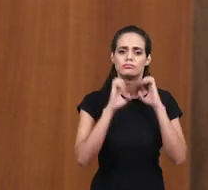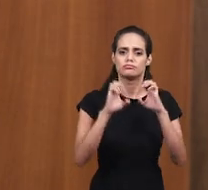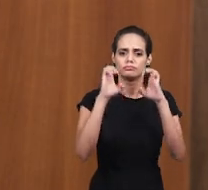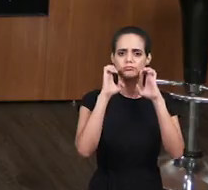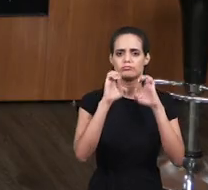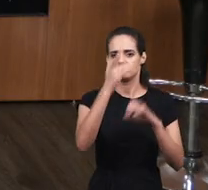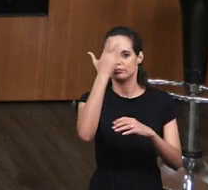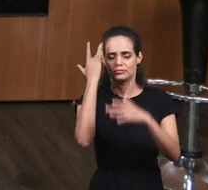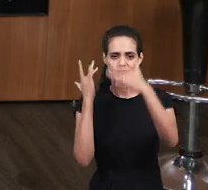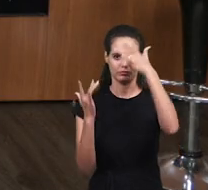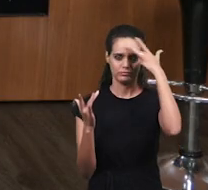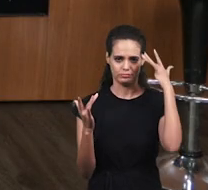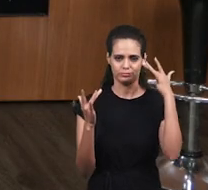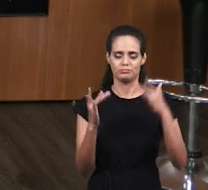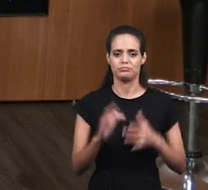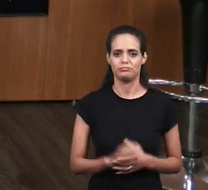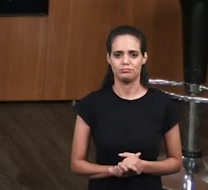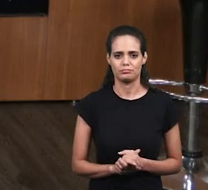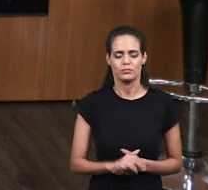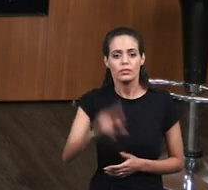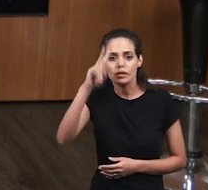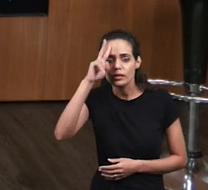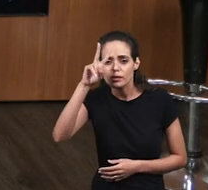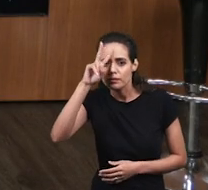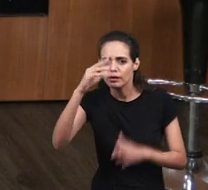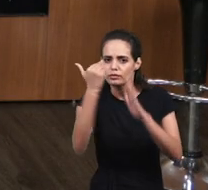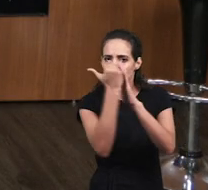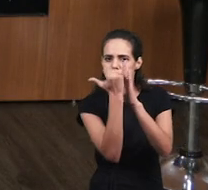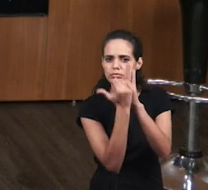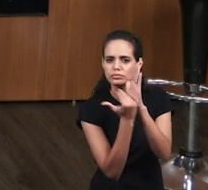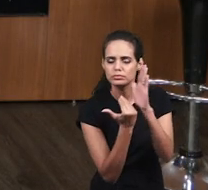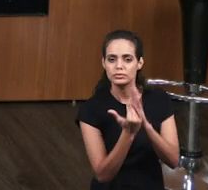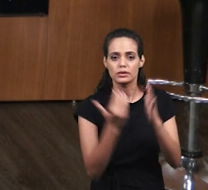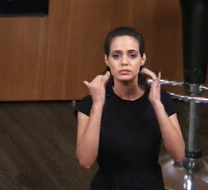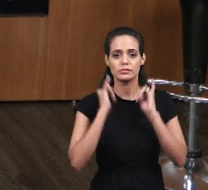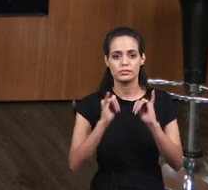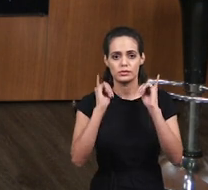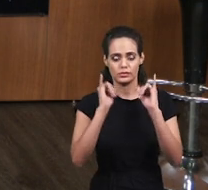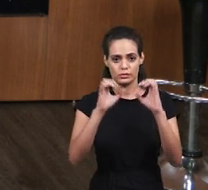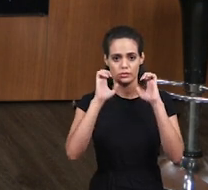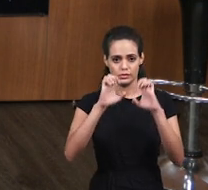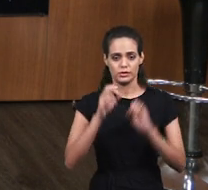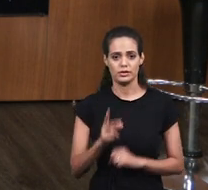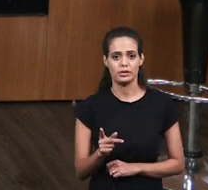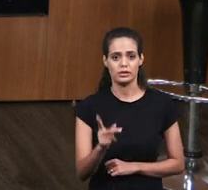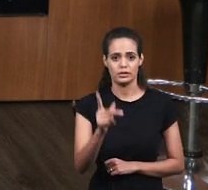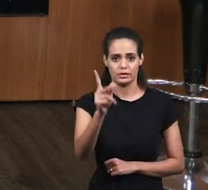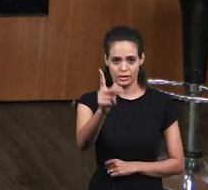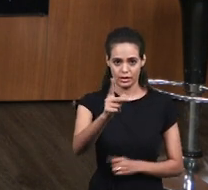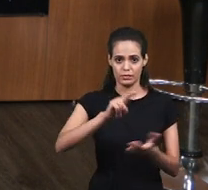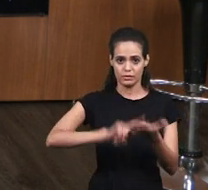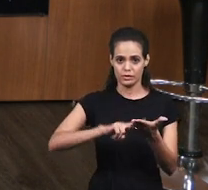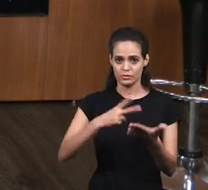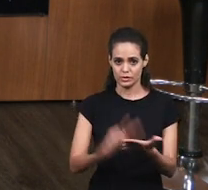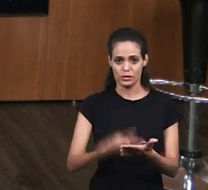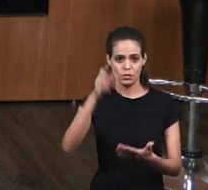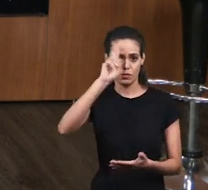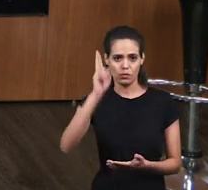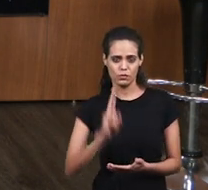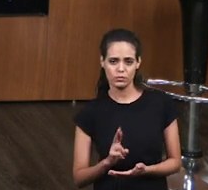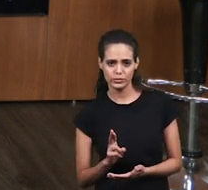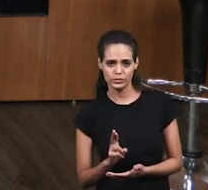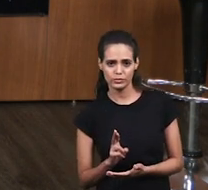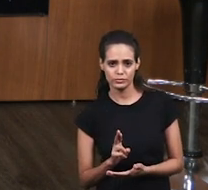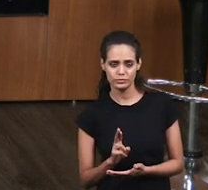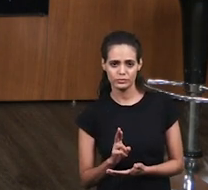évangéliser. Et je veux vous rappeler que la programmation en annonçant l'évangile éternel est transmise aussi en russe et